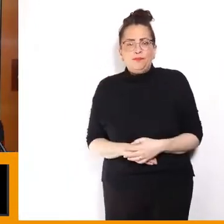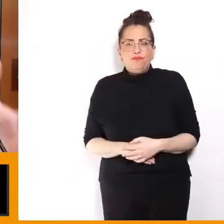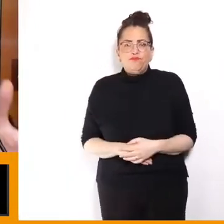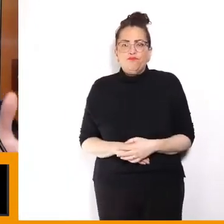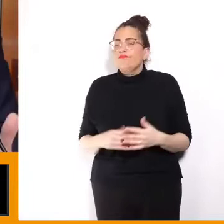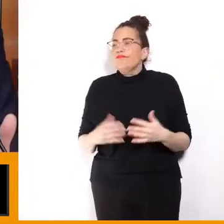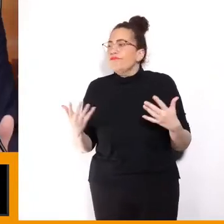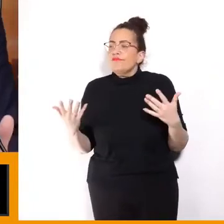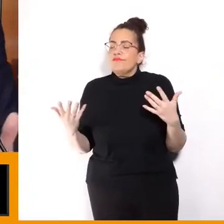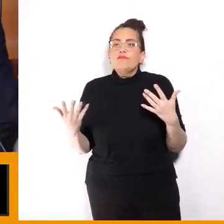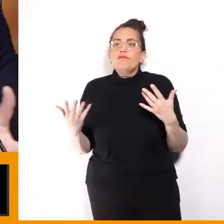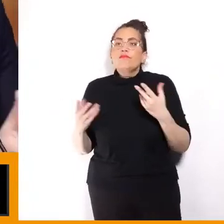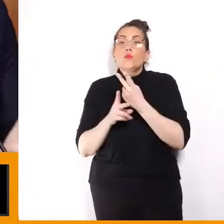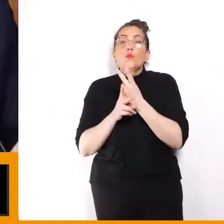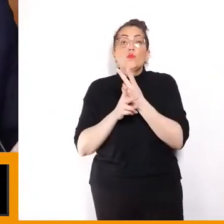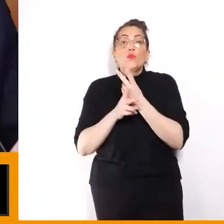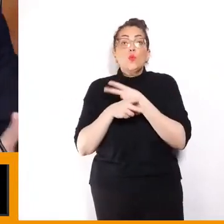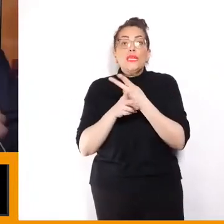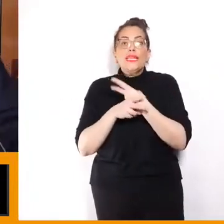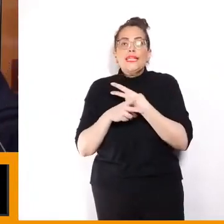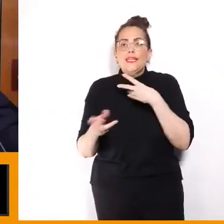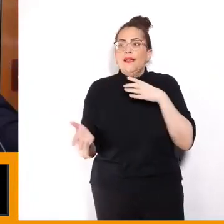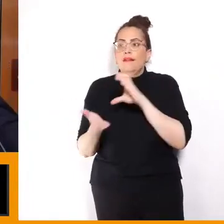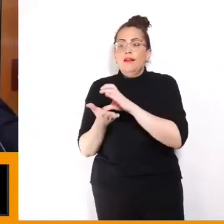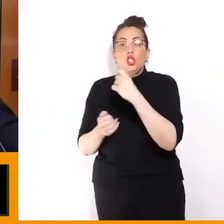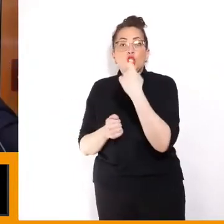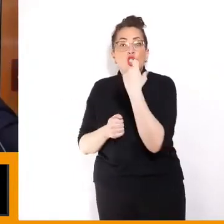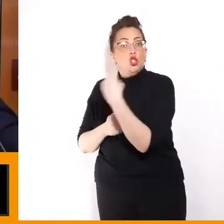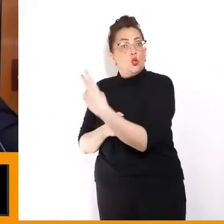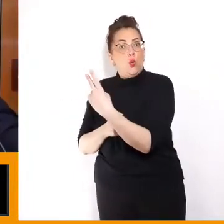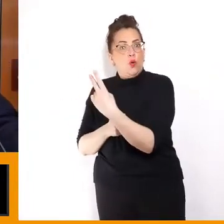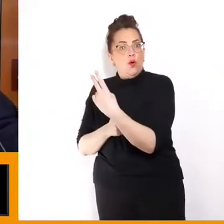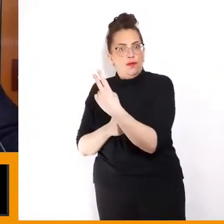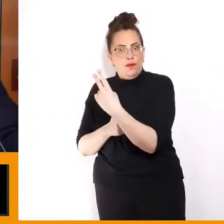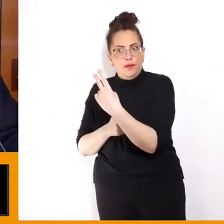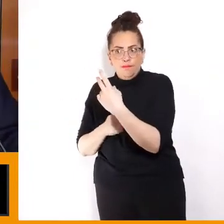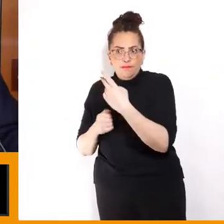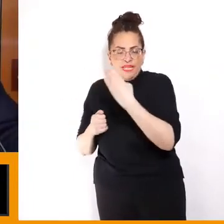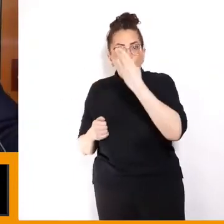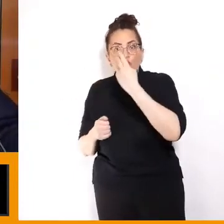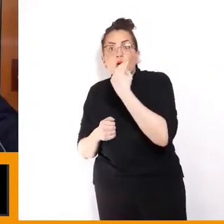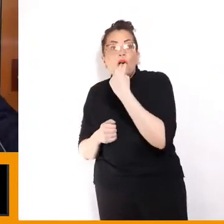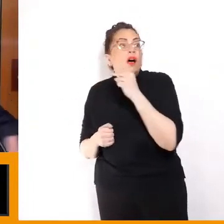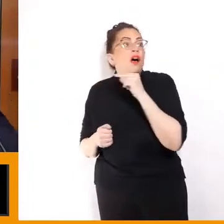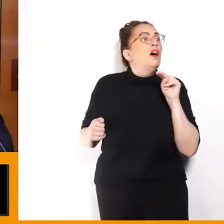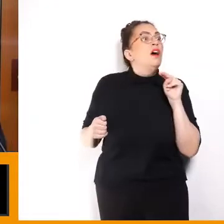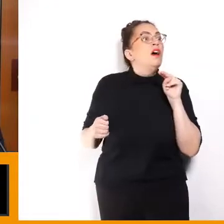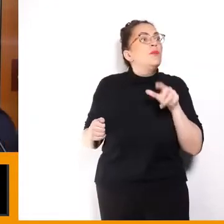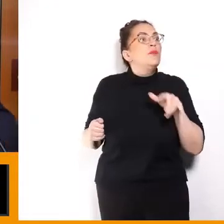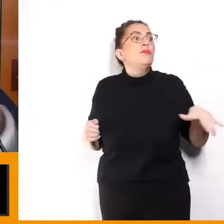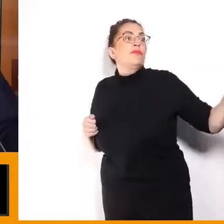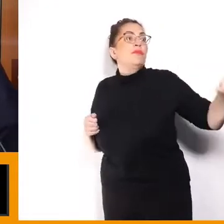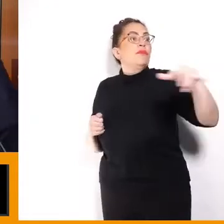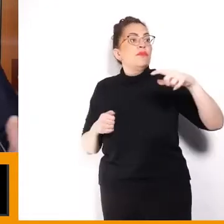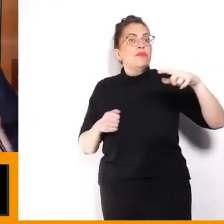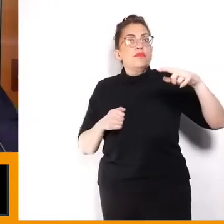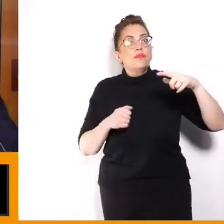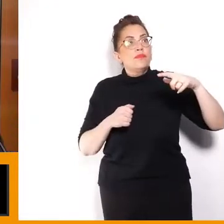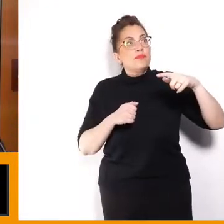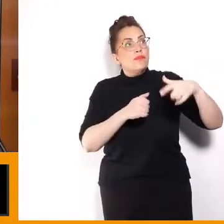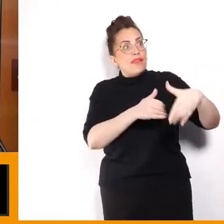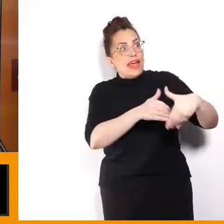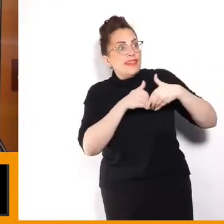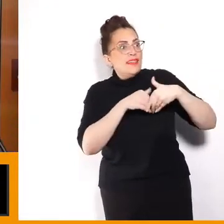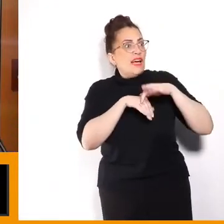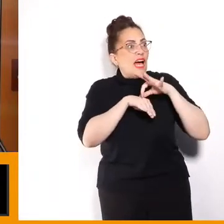leurs propres outils d'investissement si eux-mêmes n'ont pas une vision sur l'évolution en matière d'aide et d'accompagnement. Donc